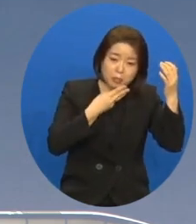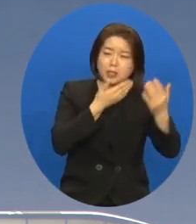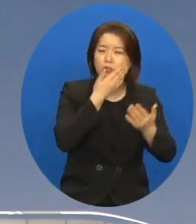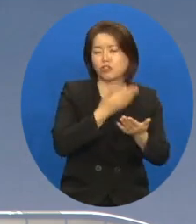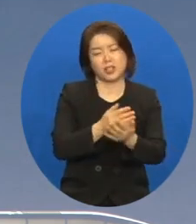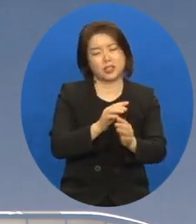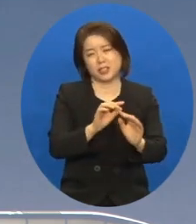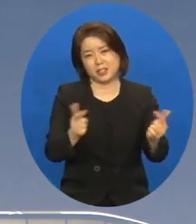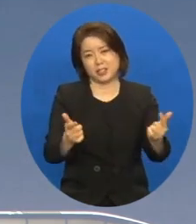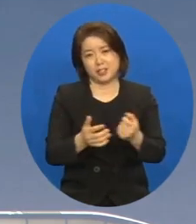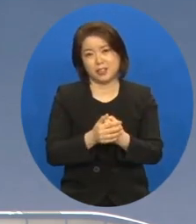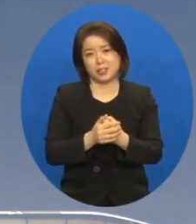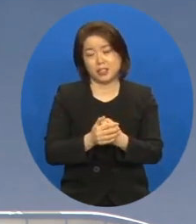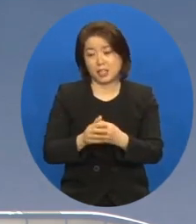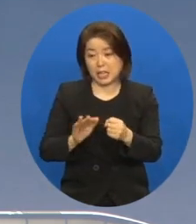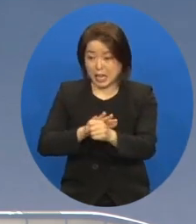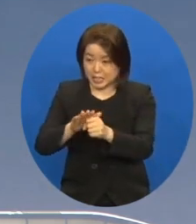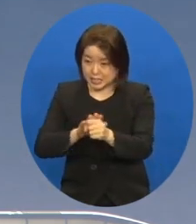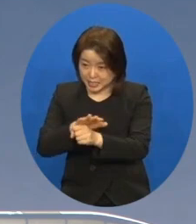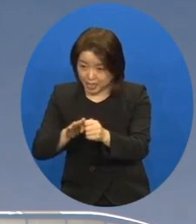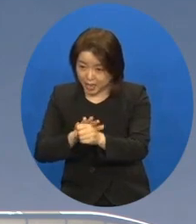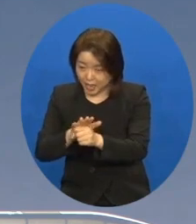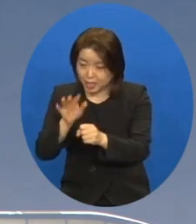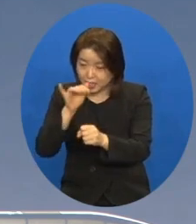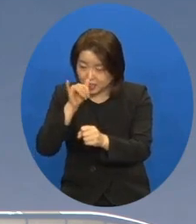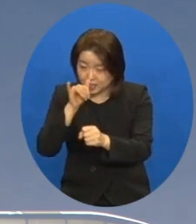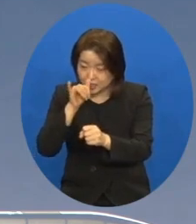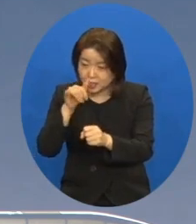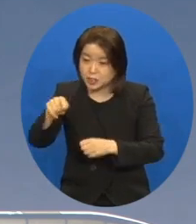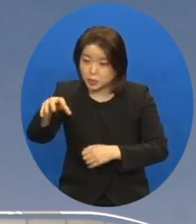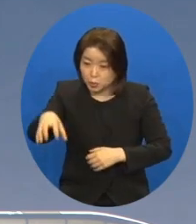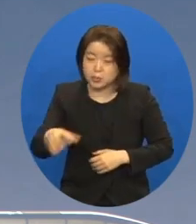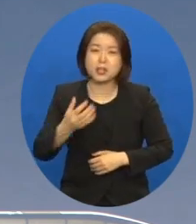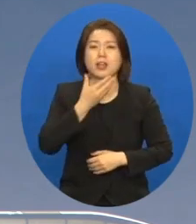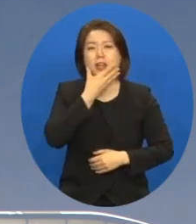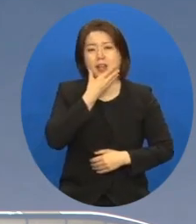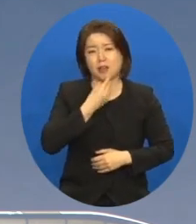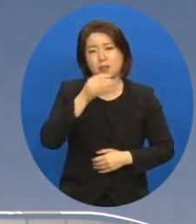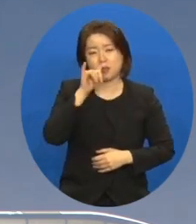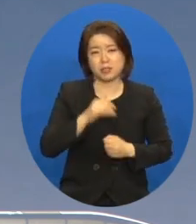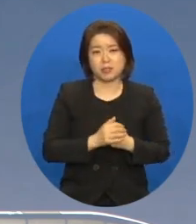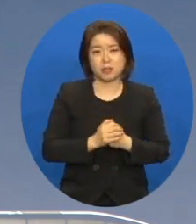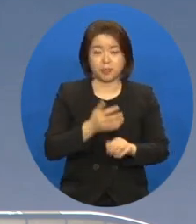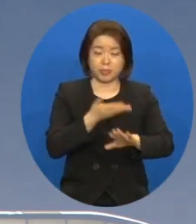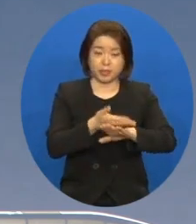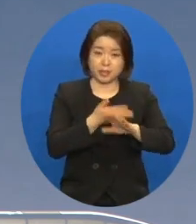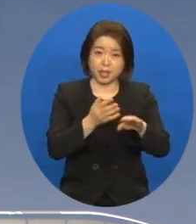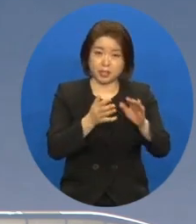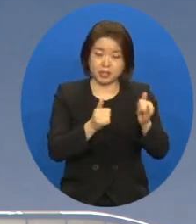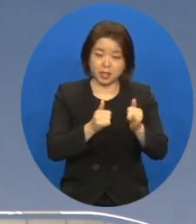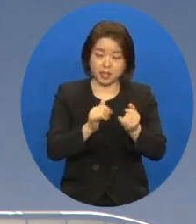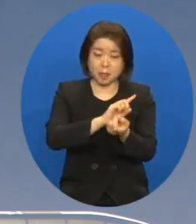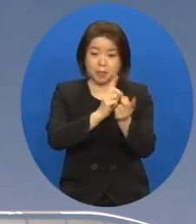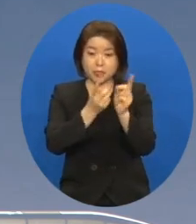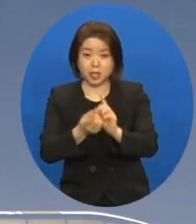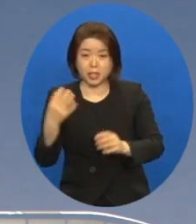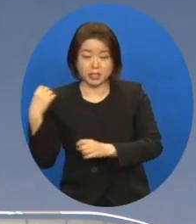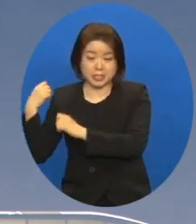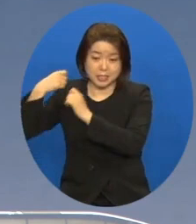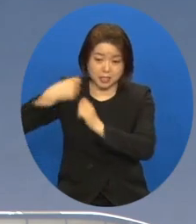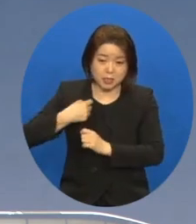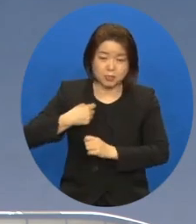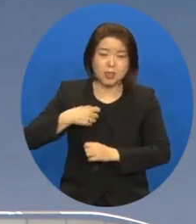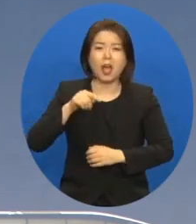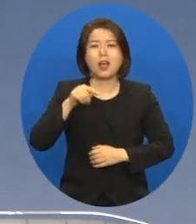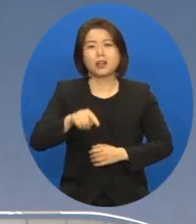아니고 사랑이 있는 고생은 행복이더라는 거예요. 다른 사람의 짐을 짊어진 게 그게